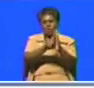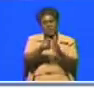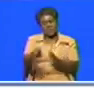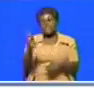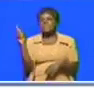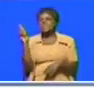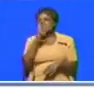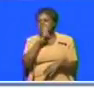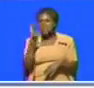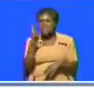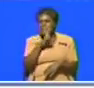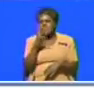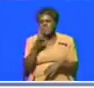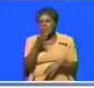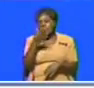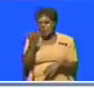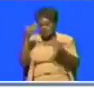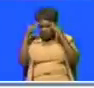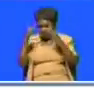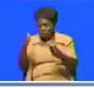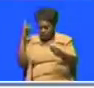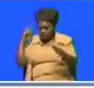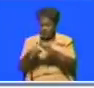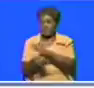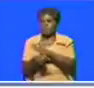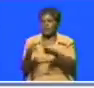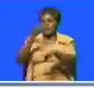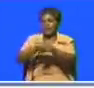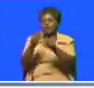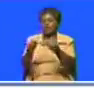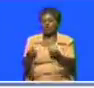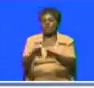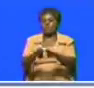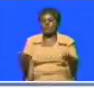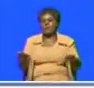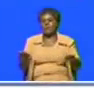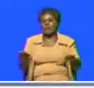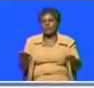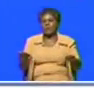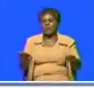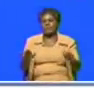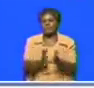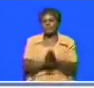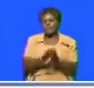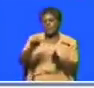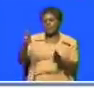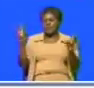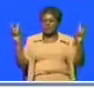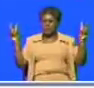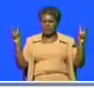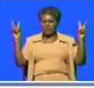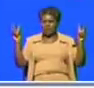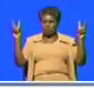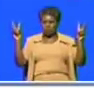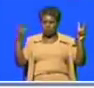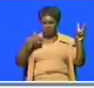hatari na ni jambo ambalo lafaa tuliangazie kwa kina na tupate suluhisho la kudumu. Vema, Musamali, tuingilie swala lingine ambalo ndo tuko